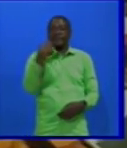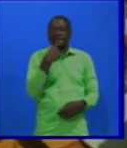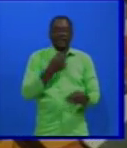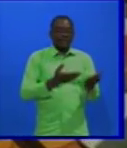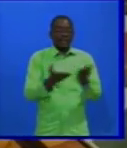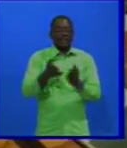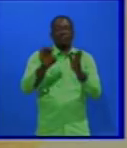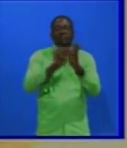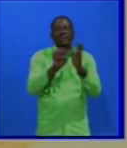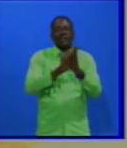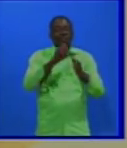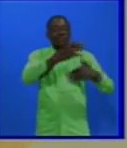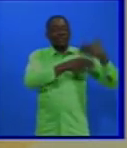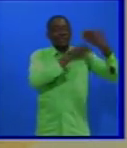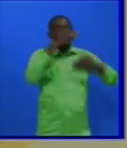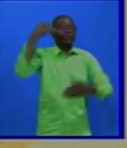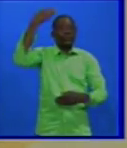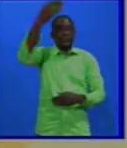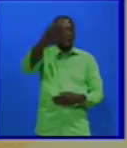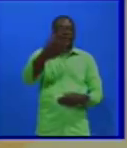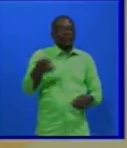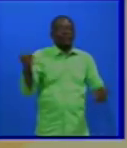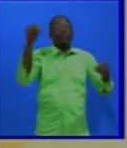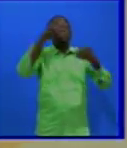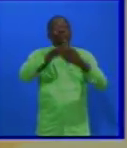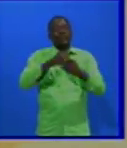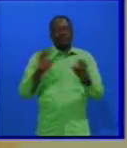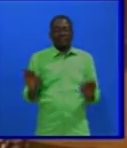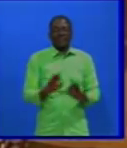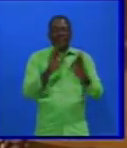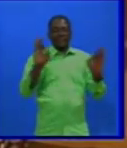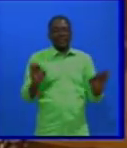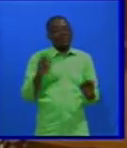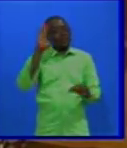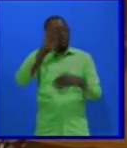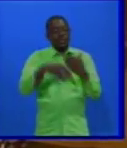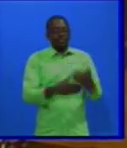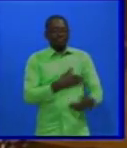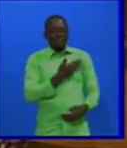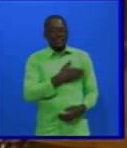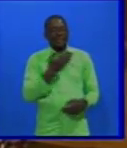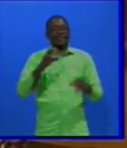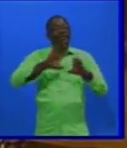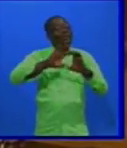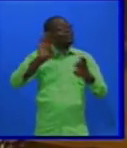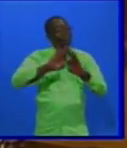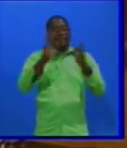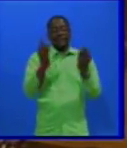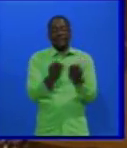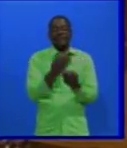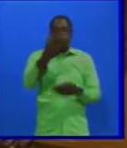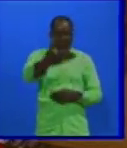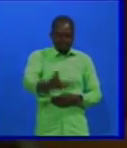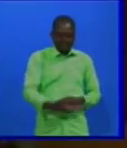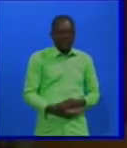aux générations futures. Associée à la cérémonie, c'est naturellement toute heureuse que la famille Compaoré accueille ce